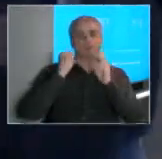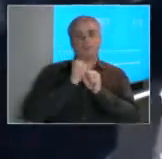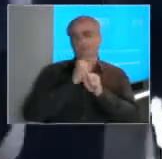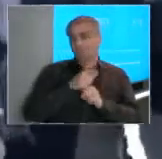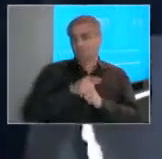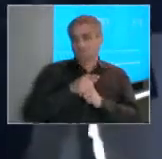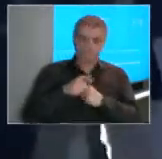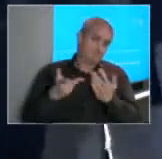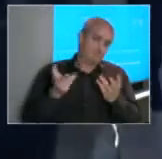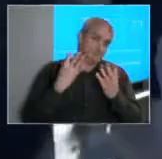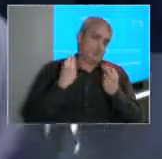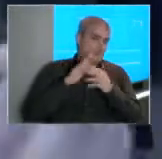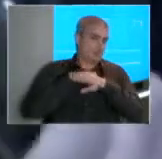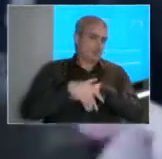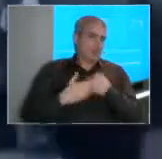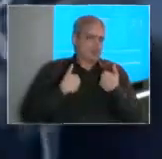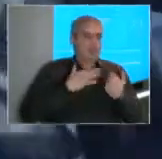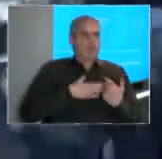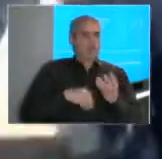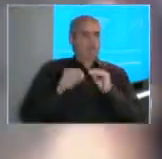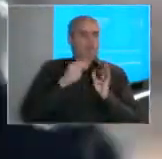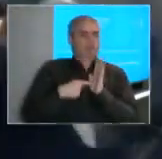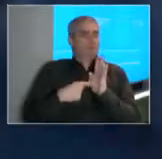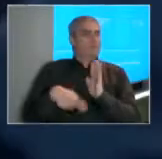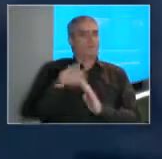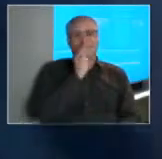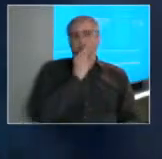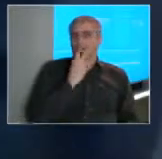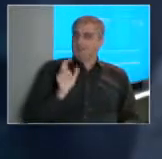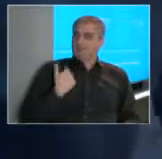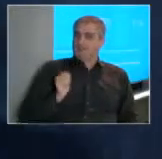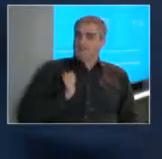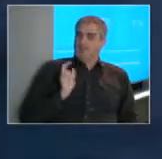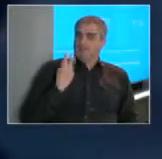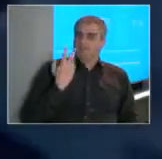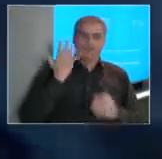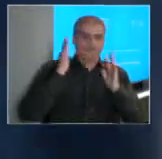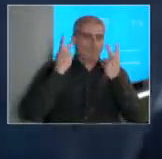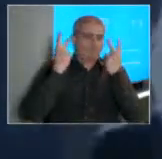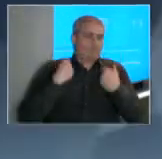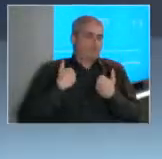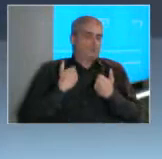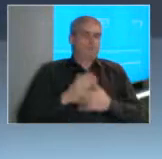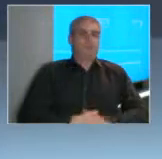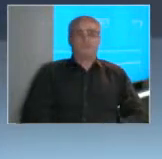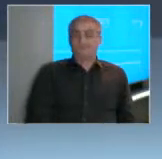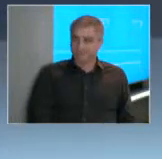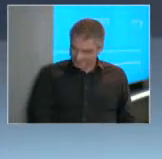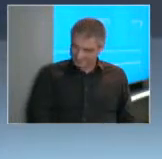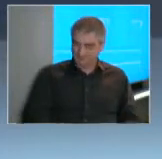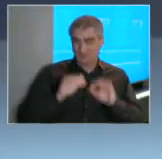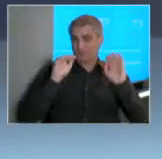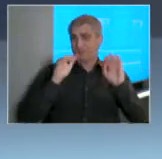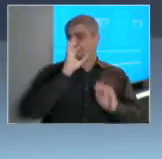את זה. כי יש לי הרבה השפעה בידיים, אני רוצה לשמש באמת דוגמה לנערים ולנערות להתגייס. זה היה מאוד מאוד חשוב לי.